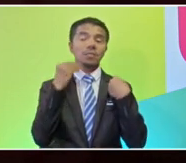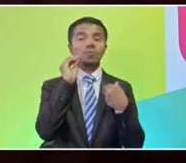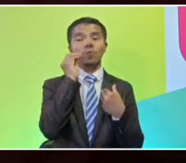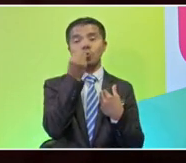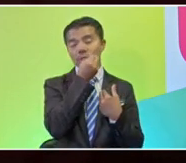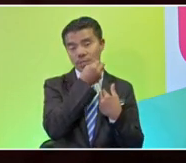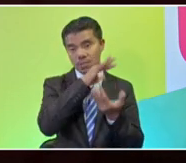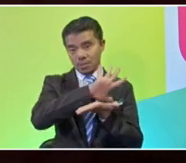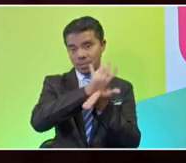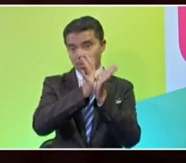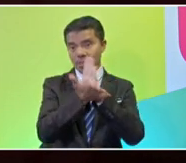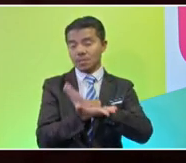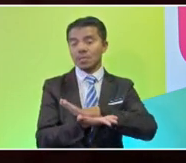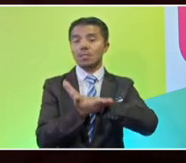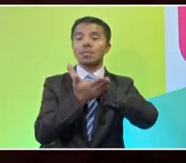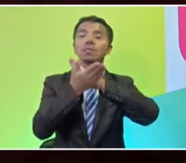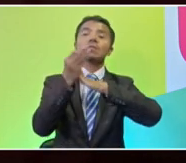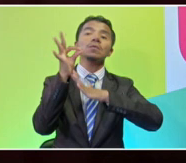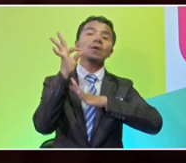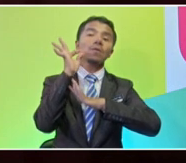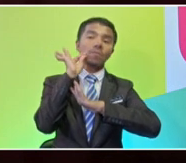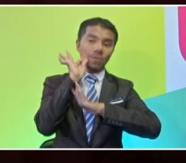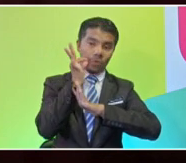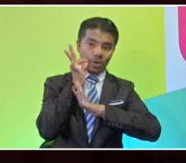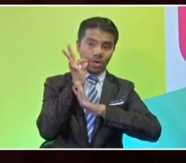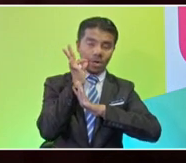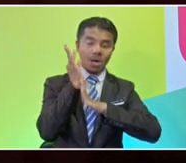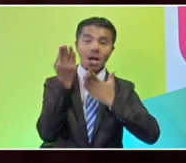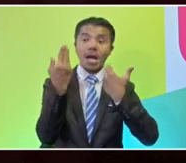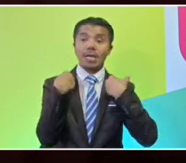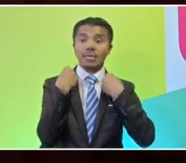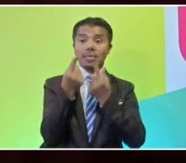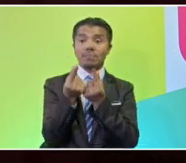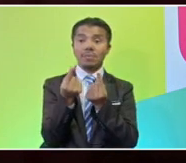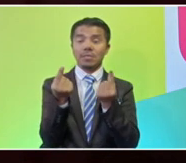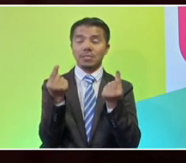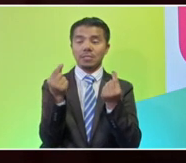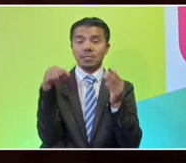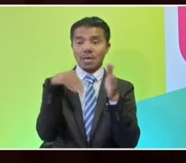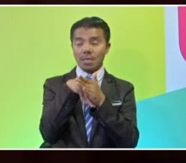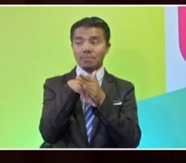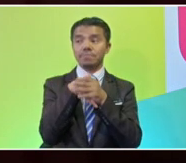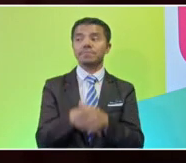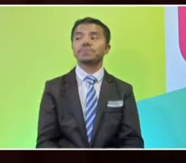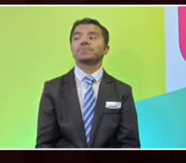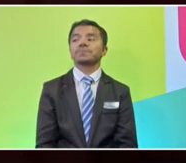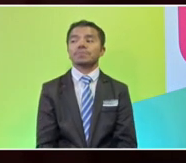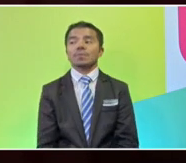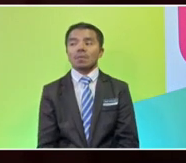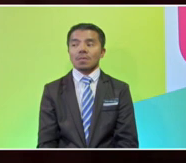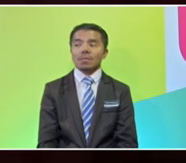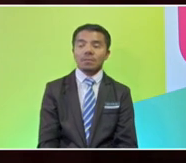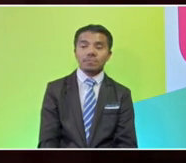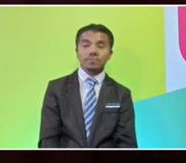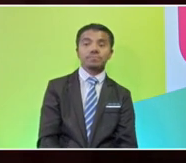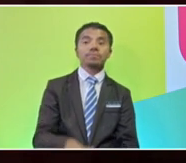rambutan dan di dalam buah rambutan itu ada biji rambutan nah terusnya kita tengok pokok